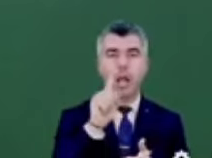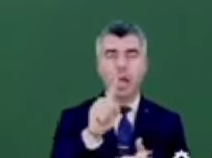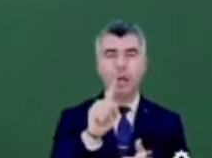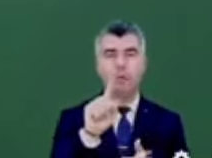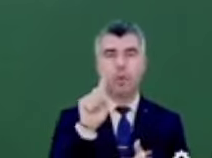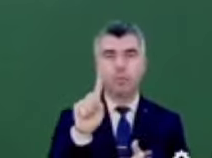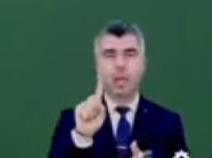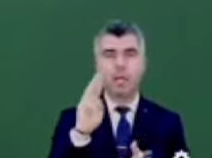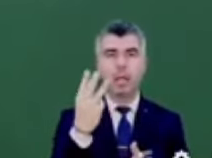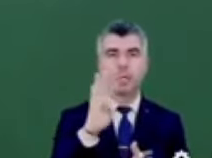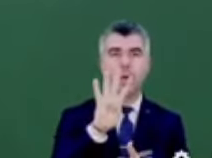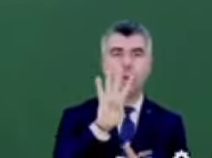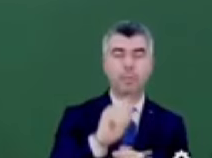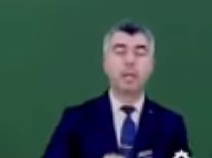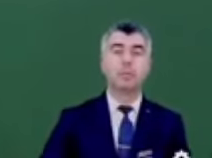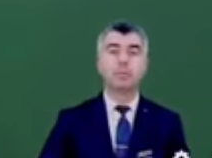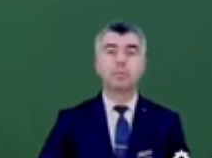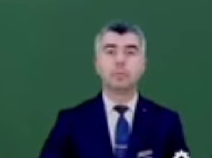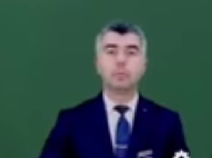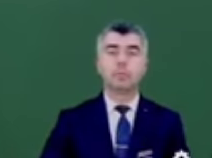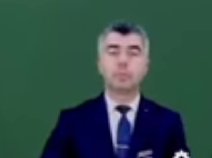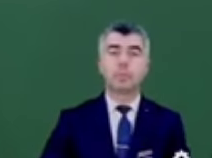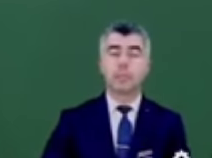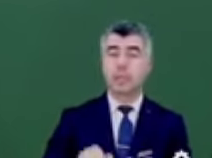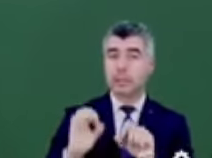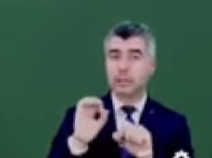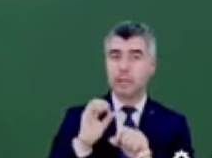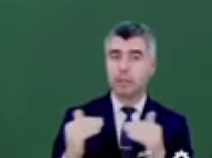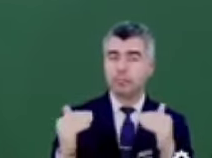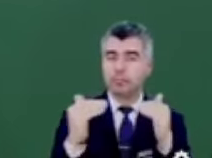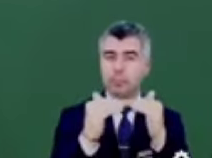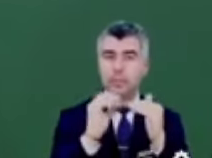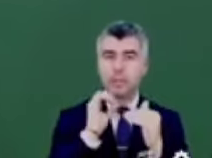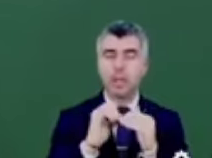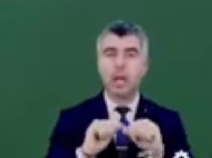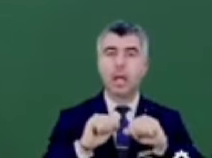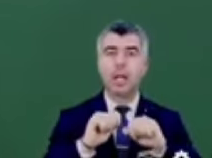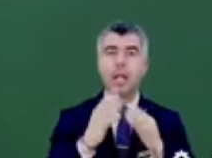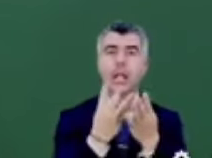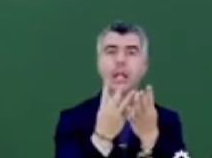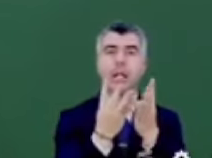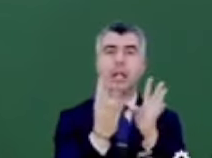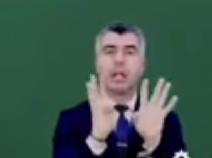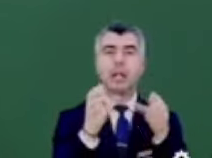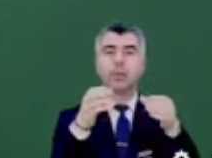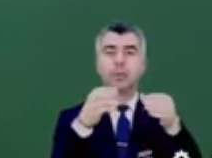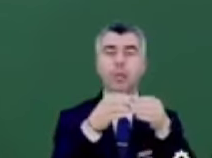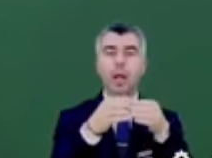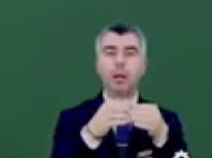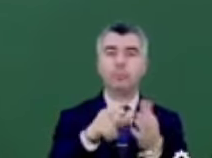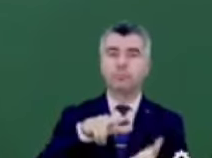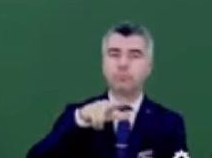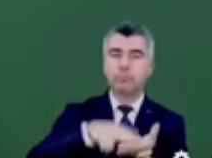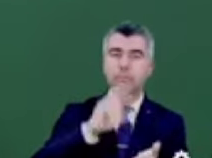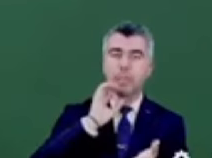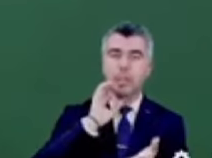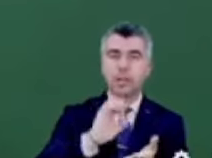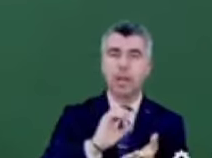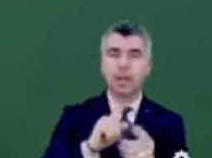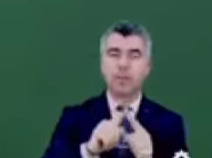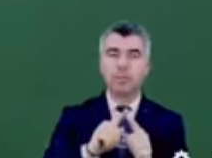1143 بتحديد تاليف واختصاصات اللجنه المعنيه بتنفيذ مهام المندوب